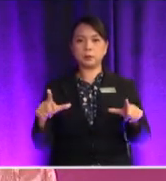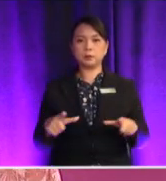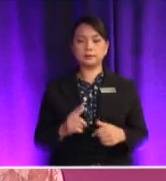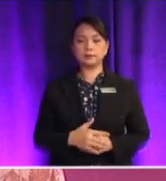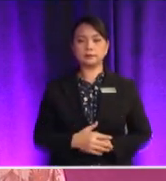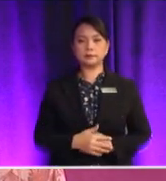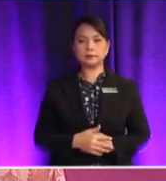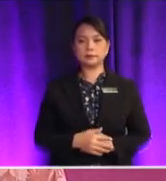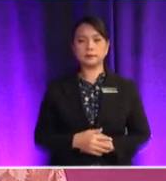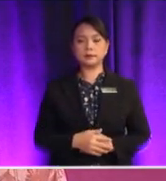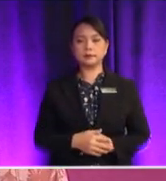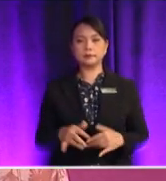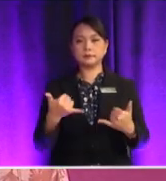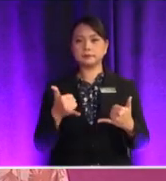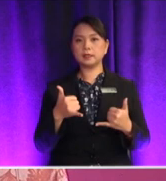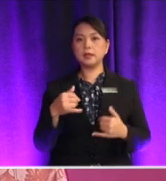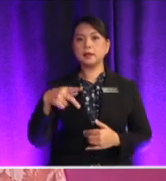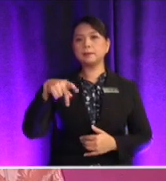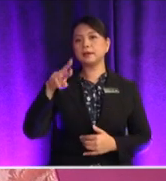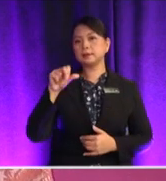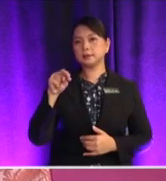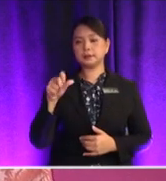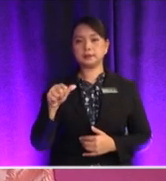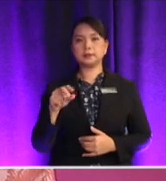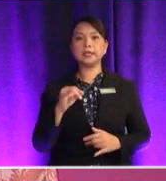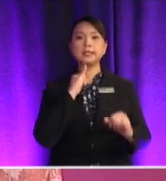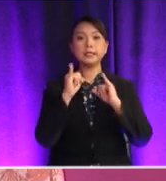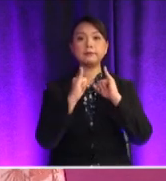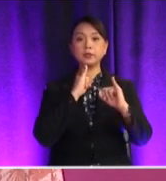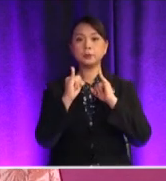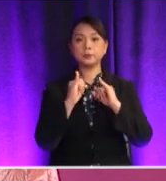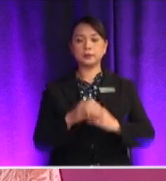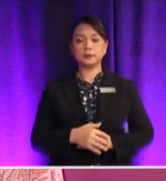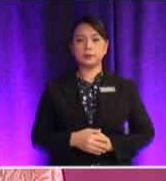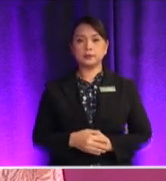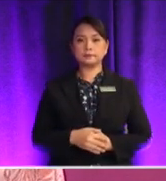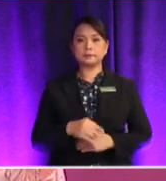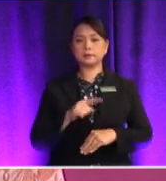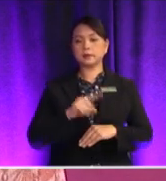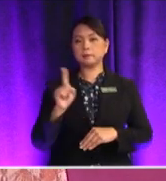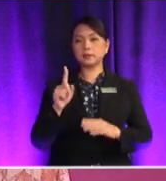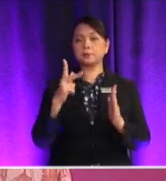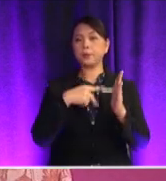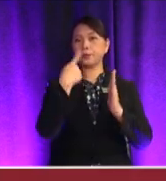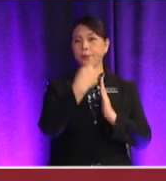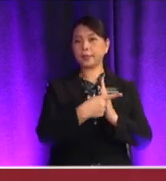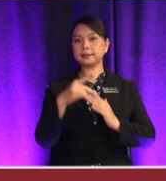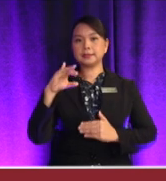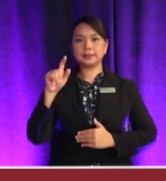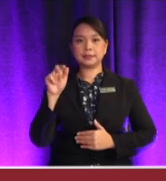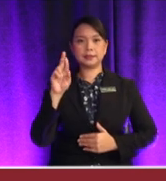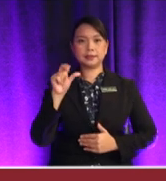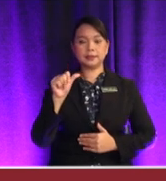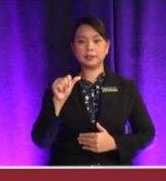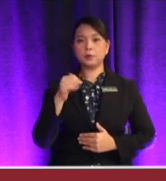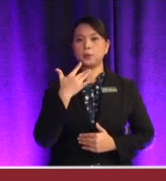iaitu main peranan temuramah. Okey, temuramah di mana di program Citra Malaysia, Colours of Malaysia.